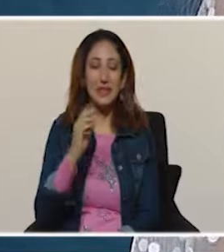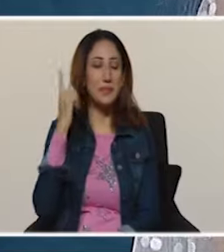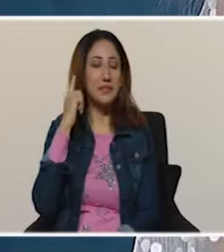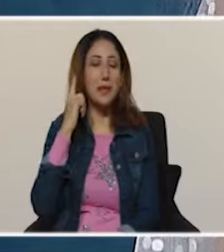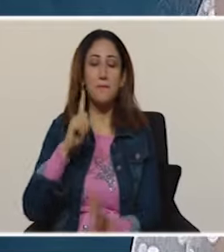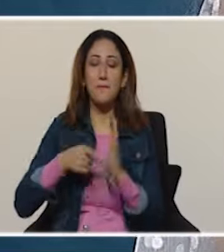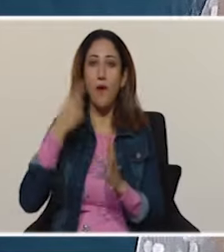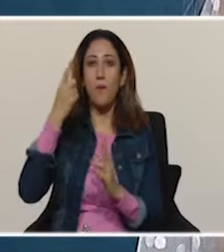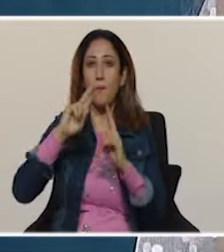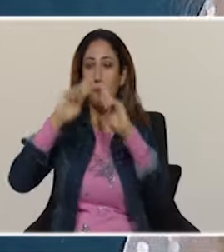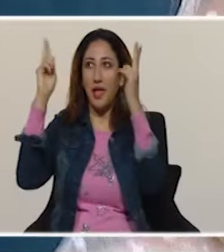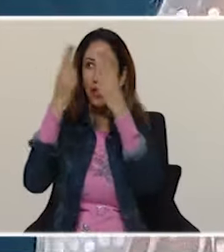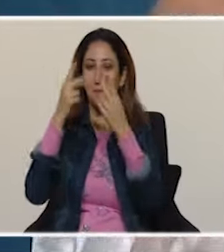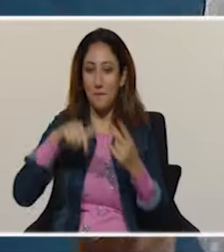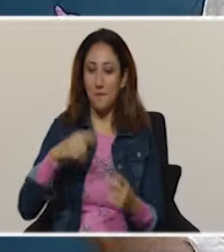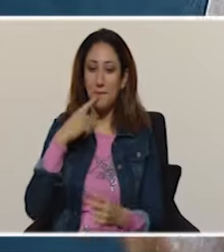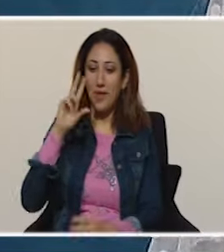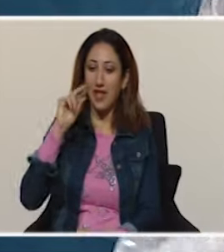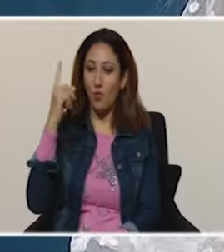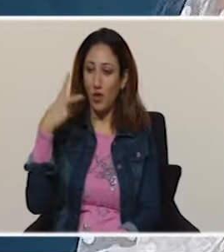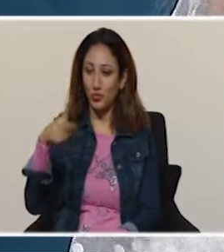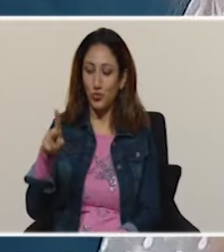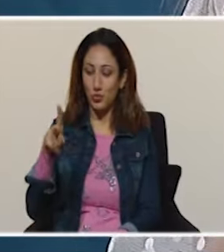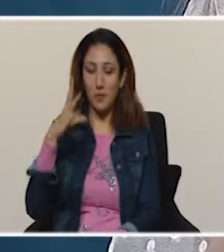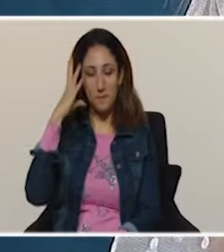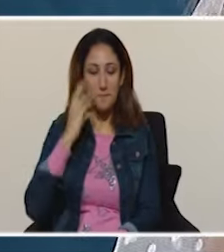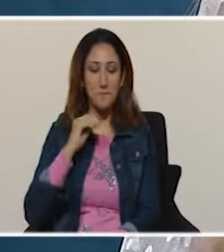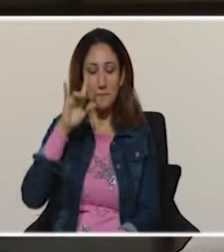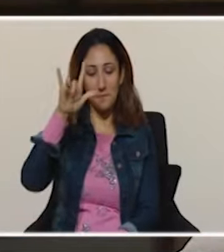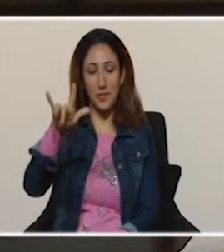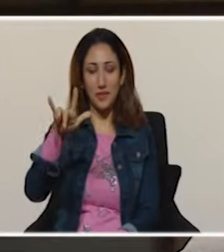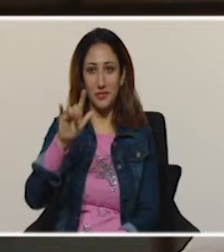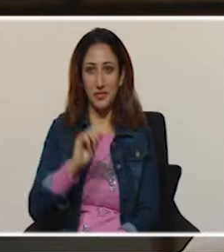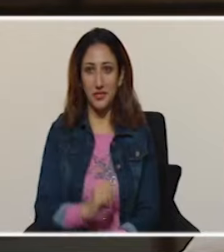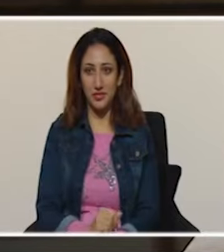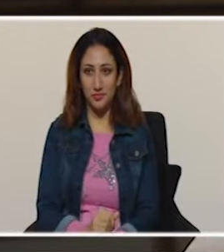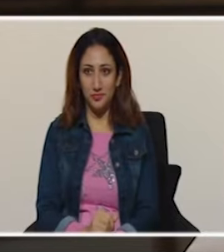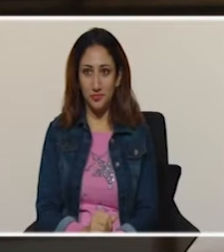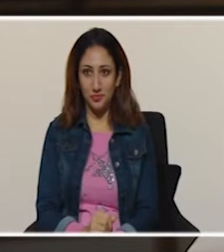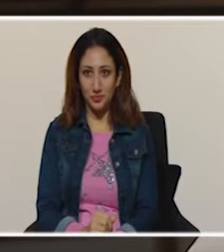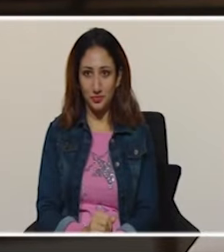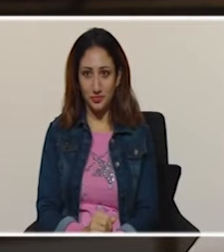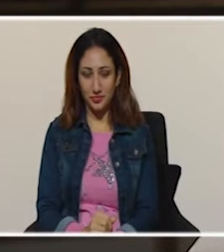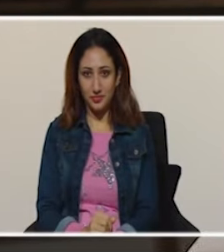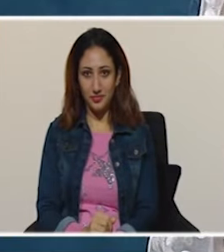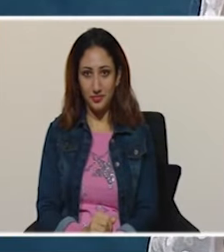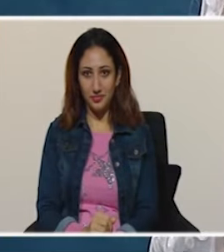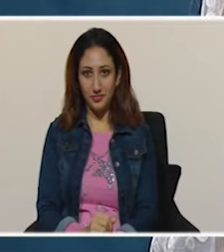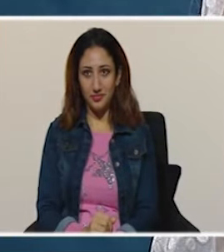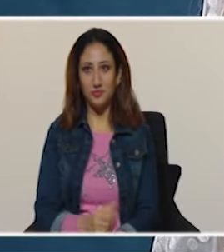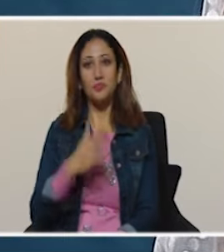مرة بالعالم سنة 2021 ونسعد العالم اللي كلهم بيحبوك. والله ما حصلش في التاريخ قبل كده يا رزان والله. أستاذ